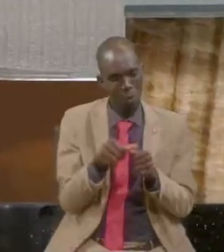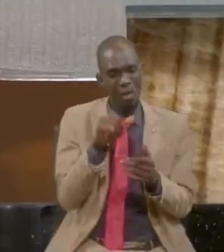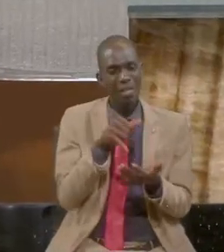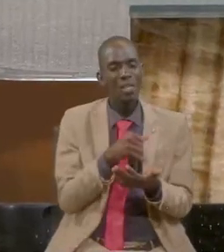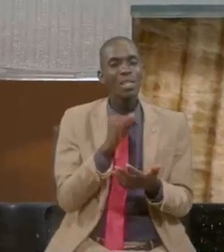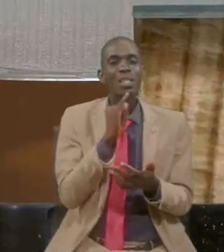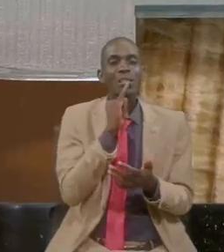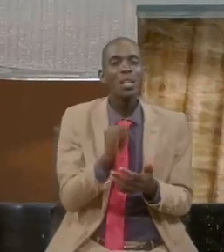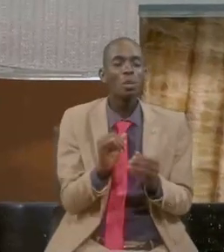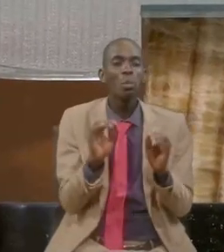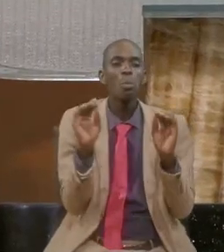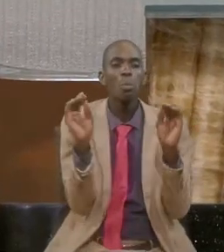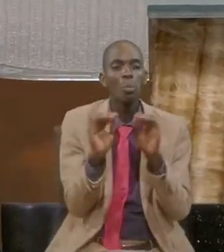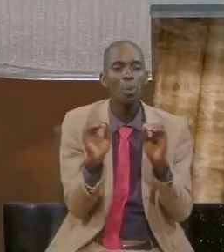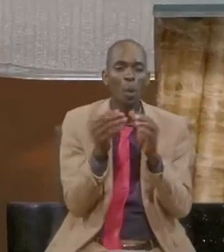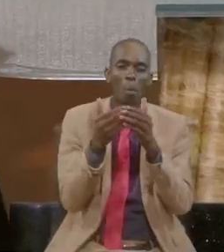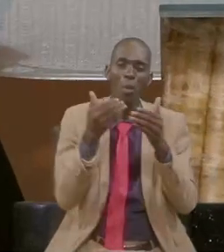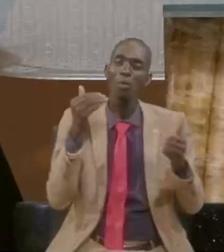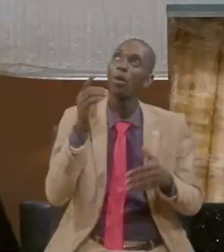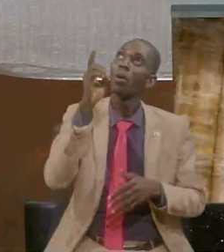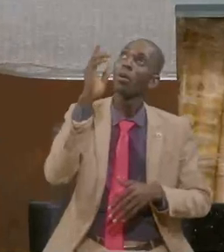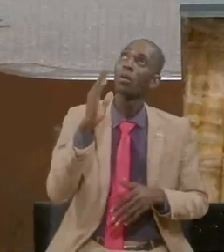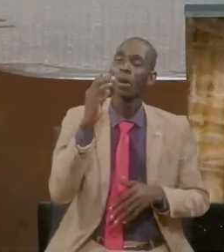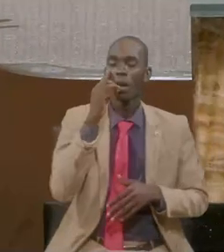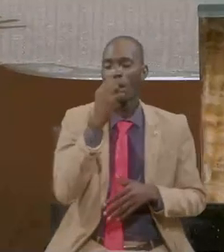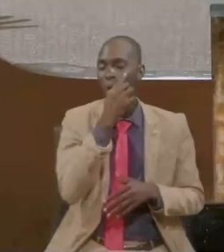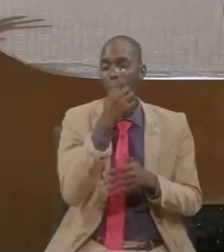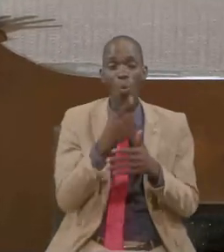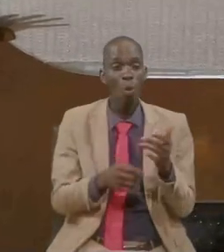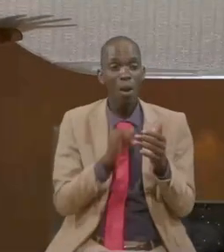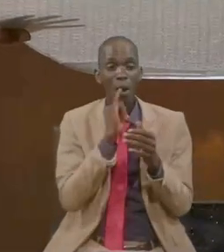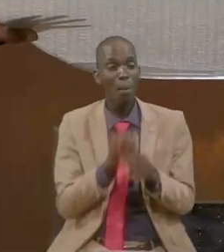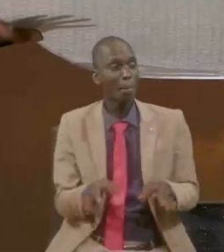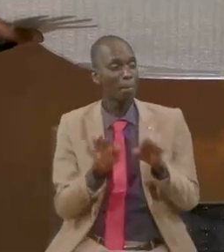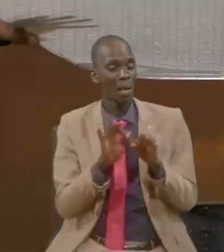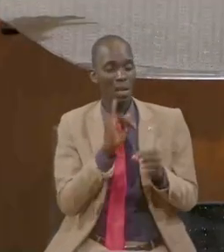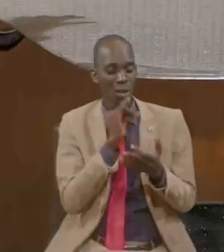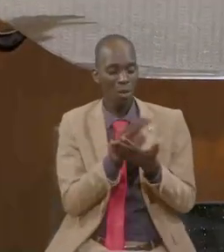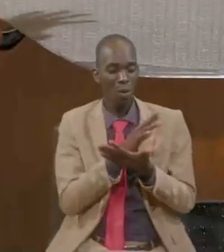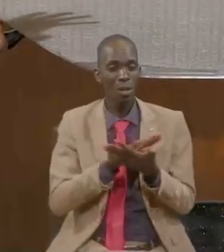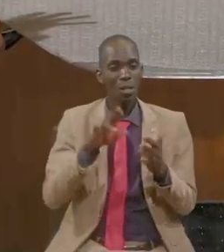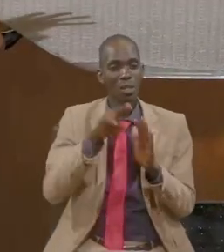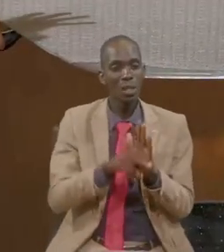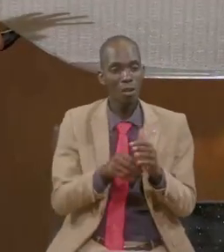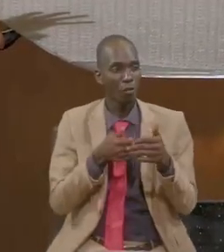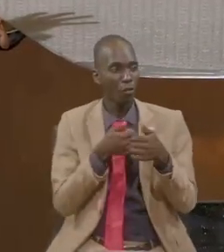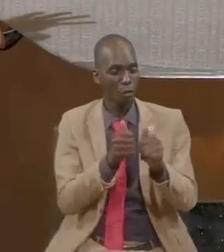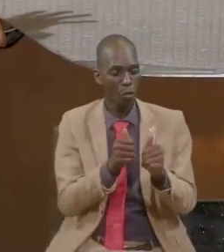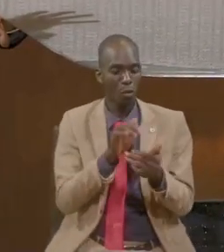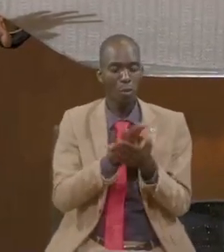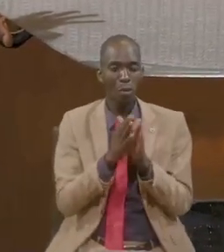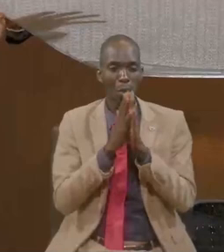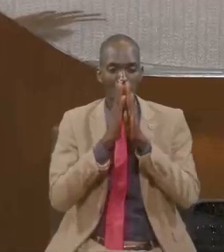titre? Cela ne veut rien dire. Devant Dieu, ce qui importe, c'est la sainteté.